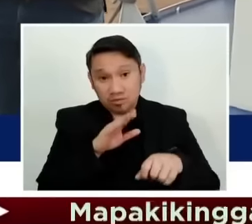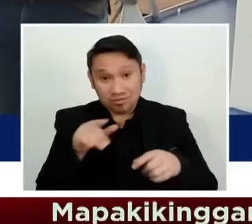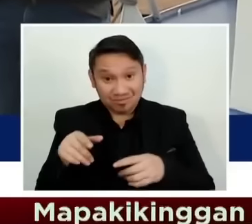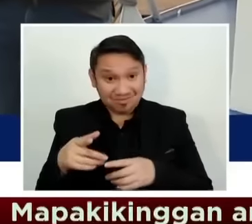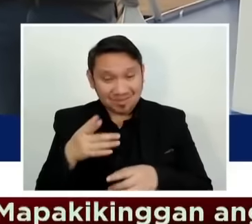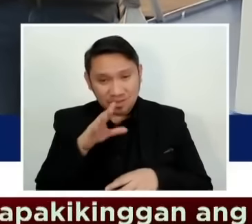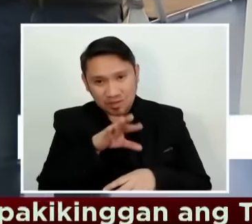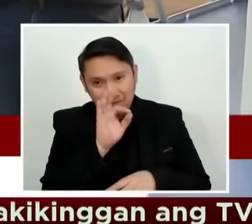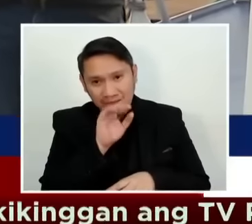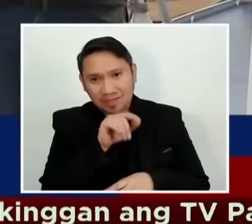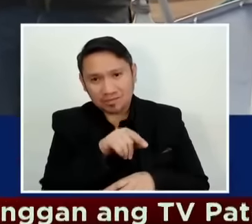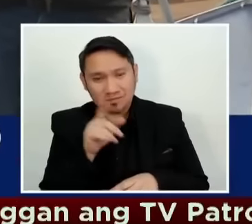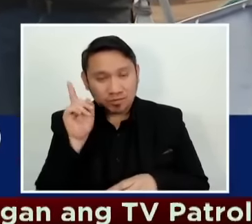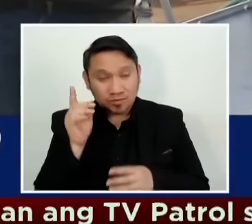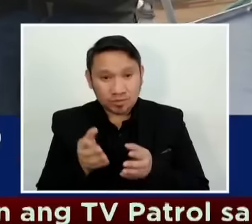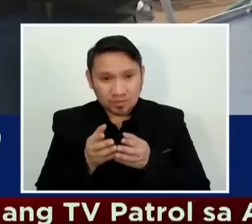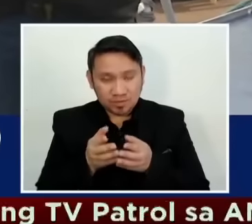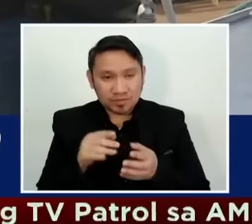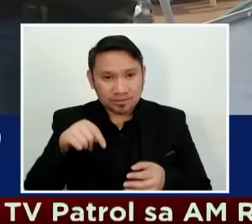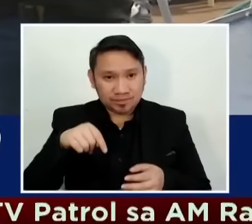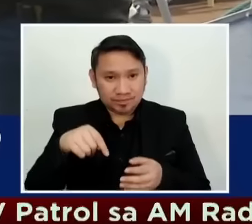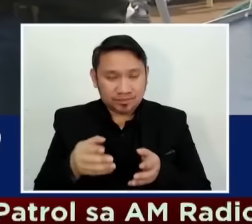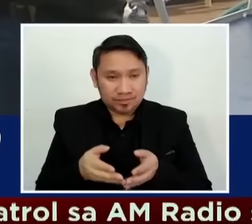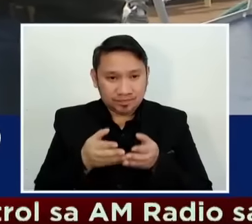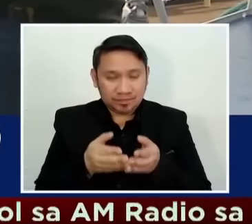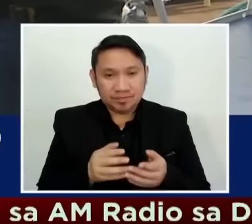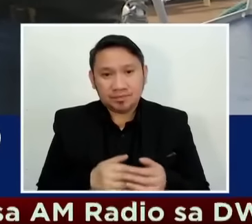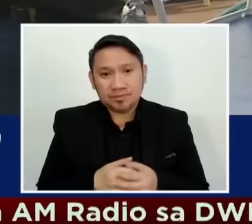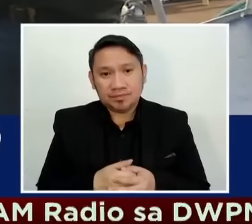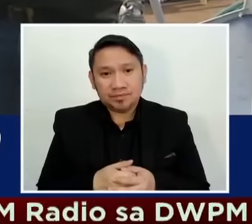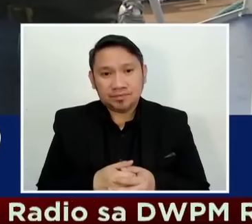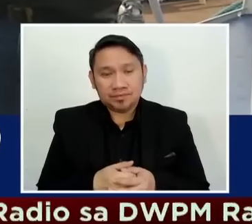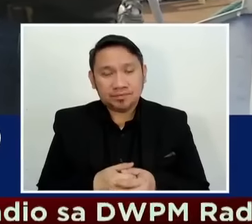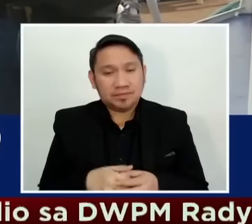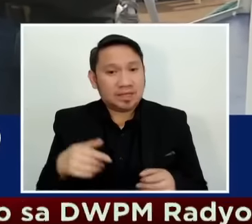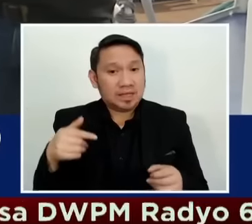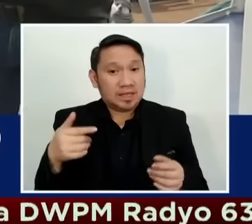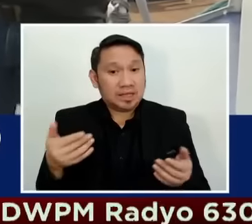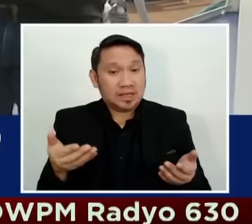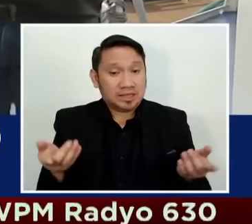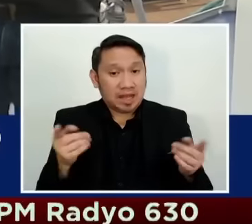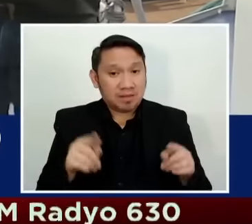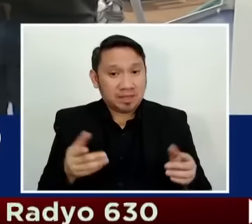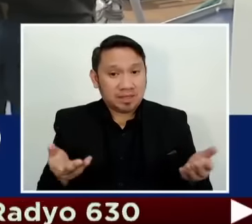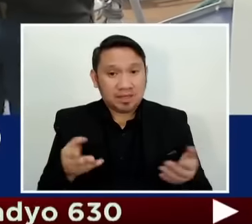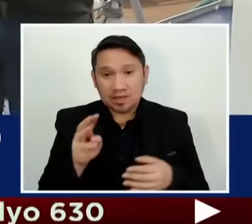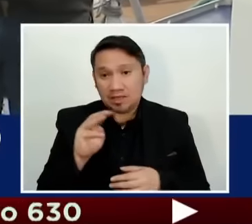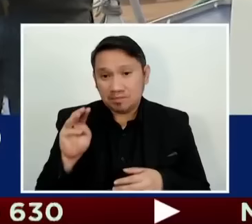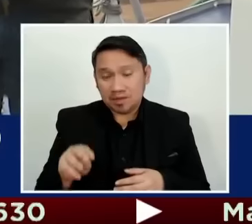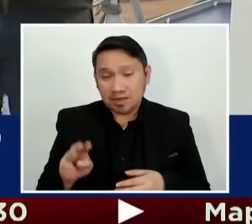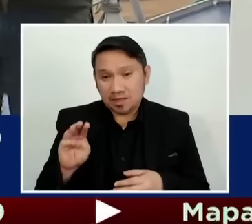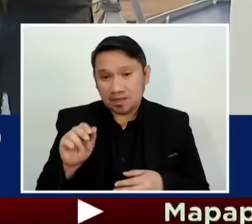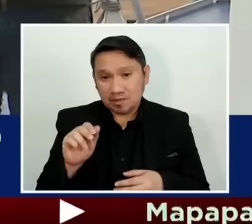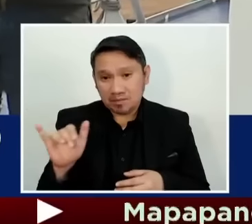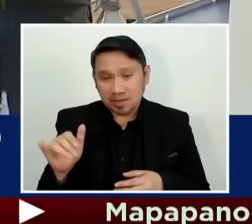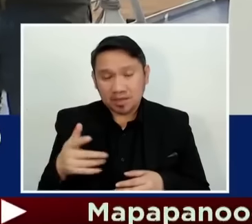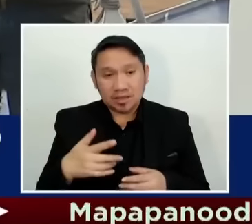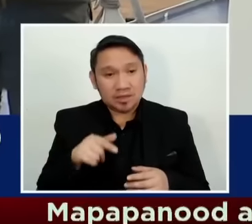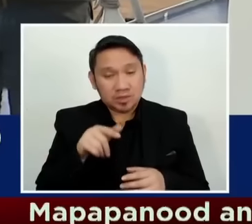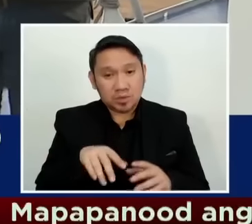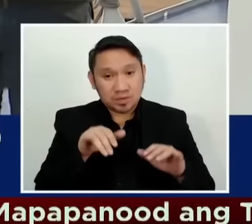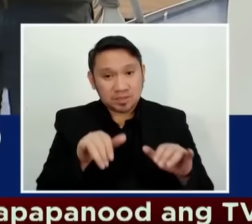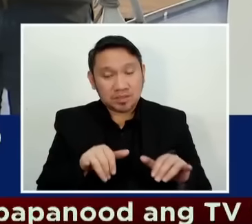bangka na sinasabing sangkot sa oil smuggling o yung tinatawag na paihi dito sa Manila Bay. Sa ngayon, dito muna sila mananatili sa laot